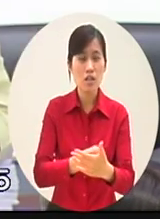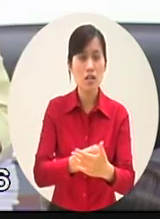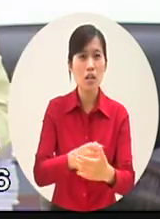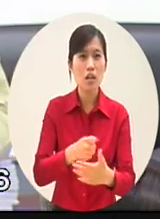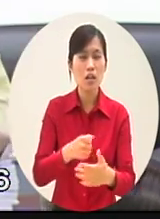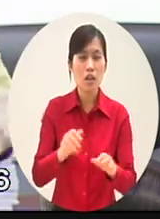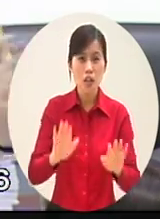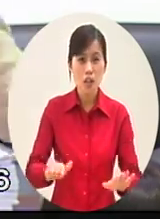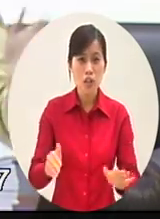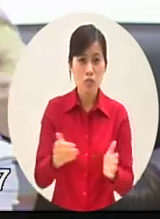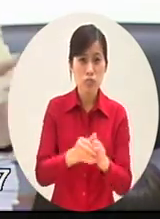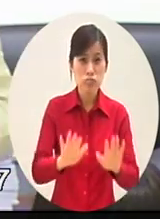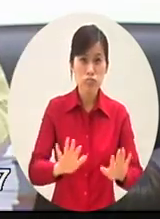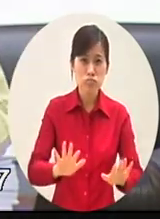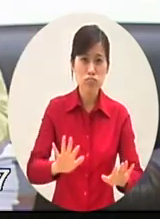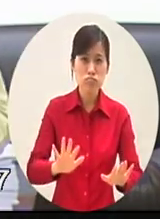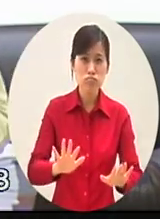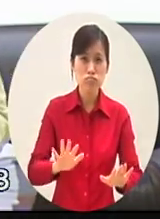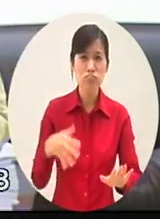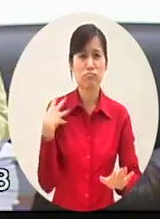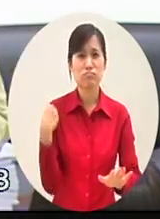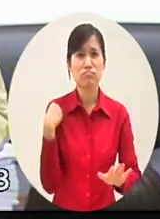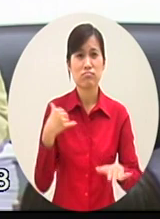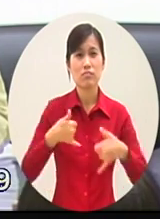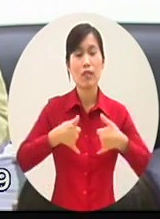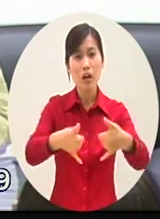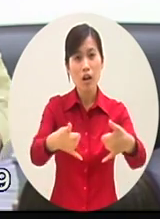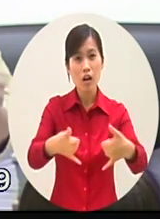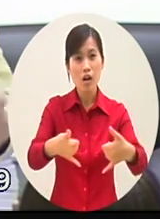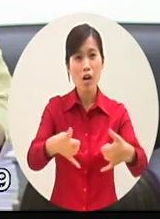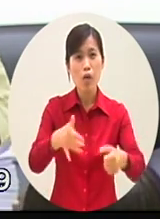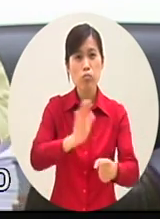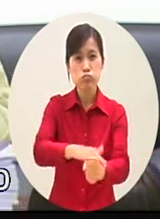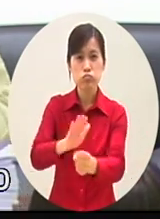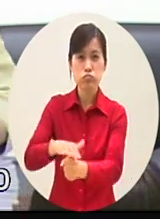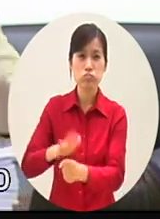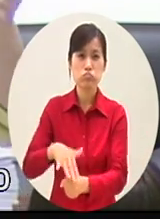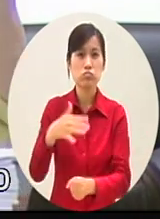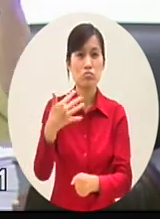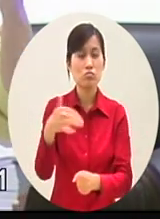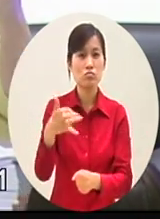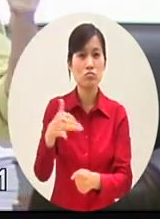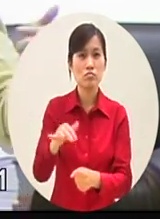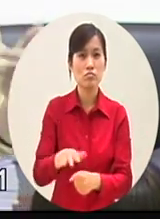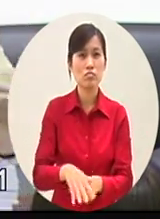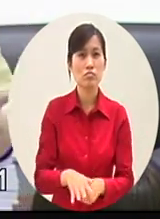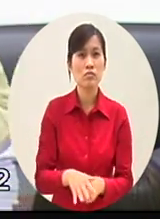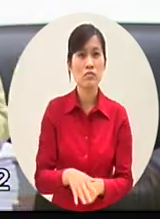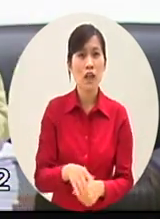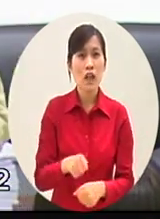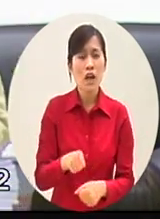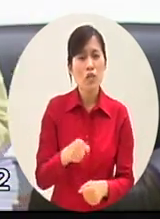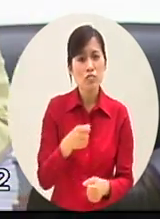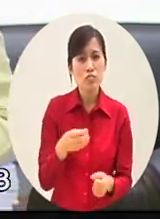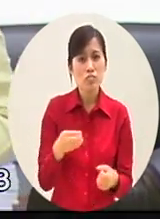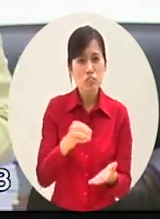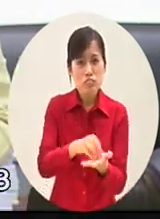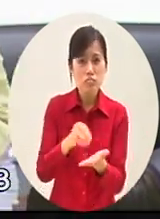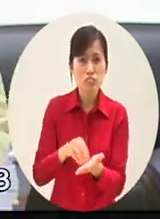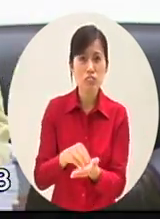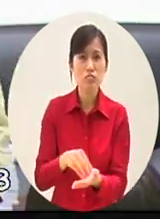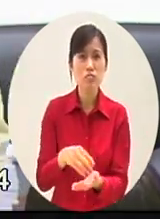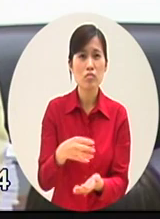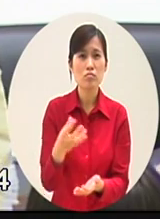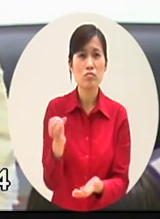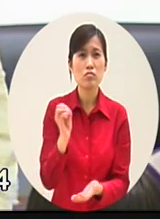路还都一直都没有下文，说到底是 要怎么来处理，所以这个可能要请